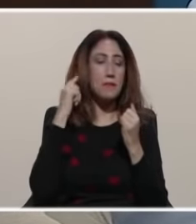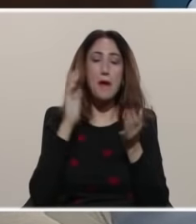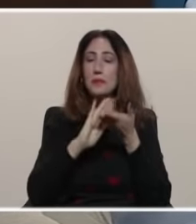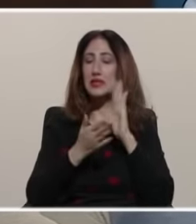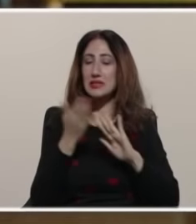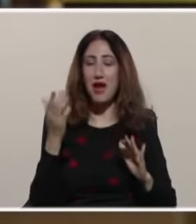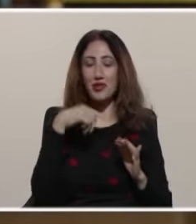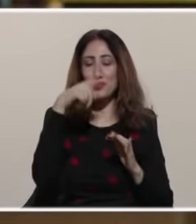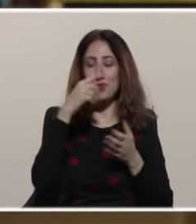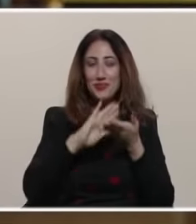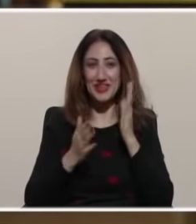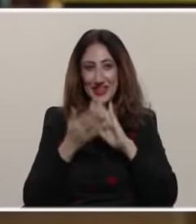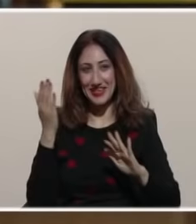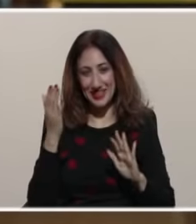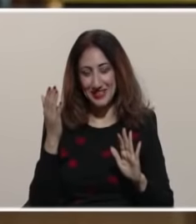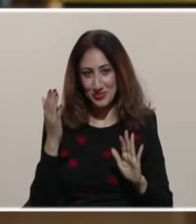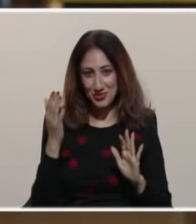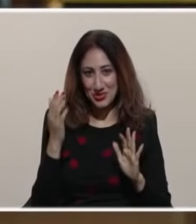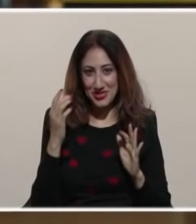بكماء خرساء.